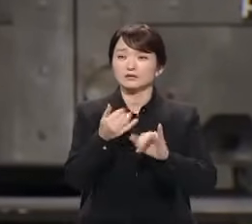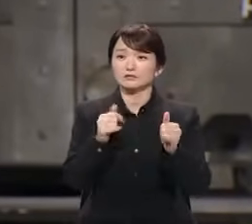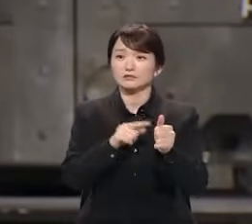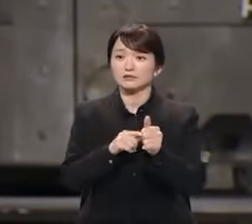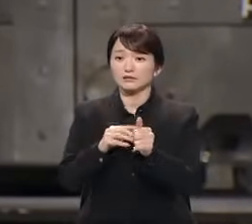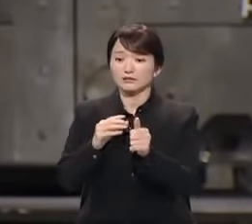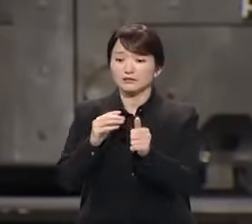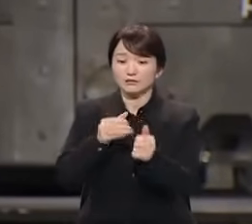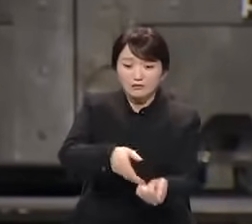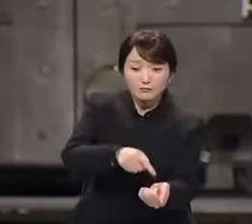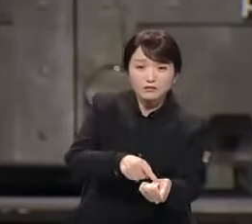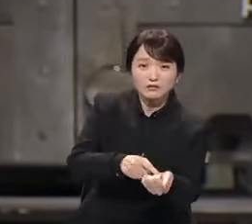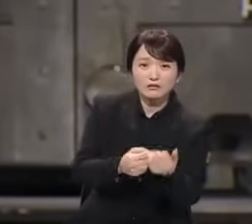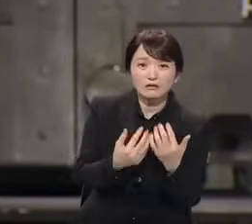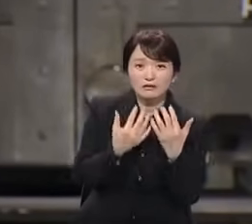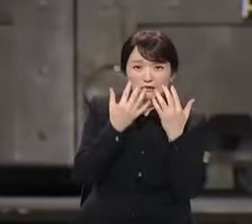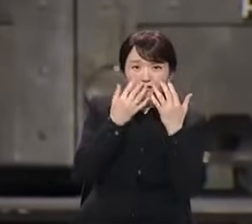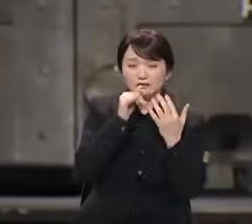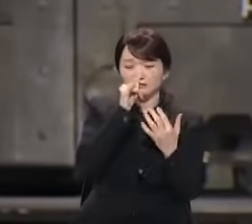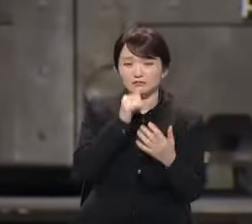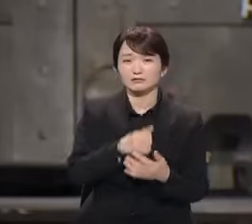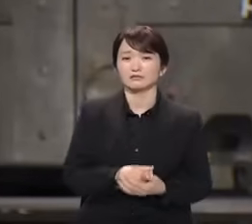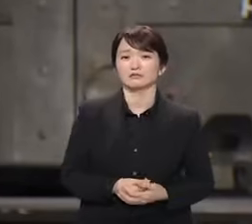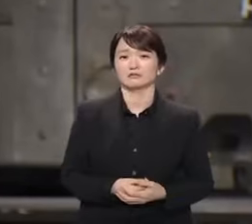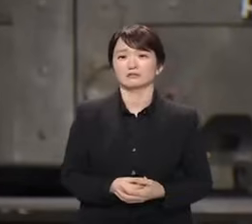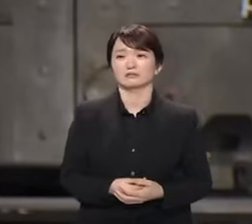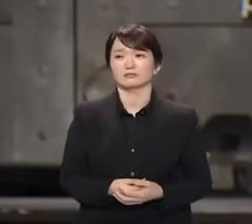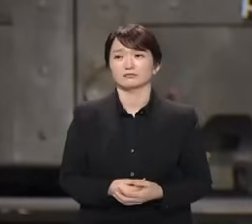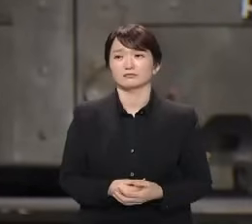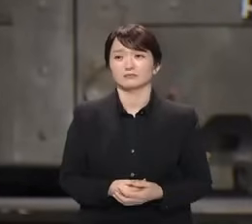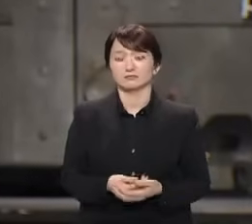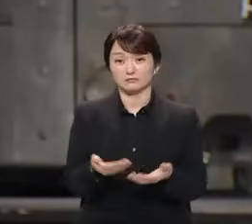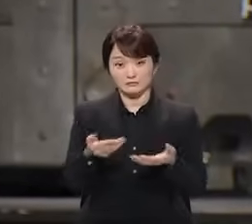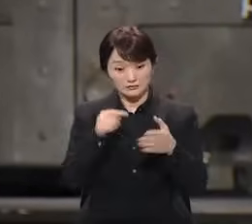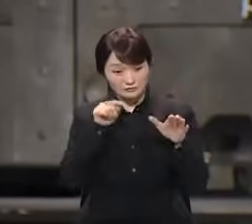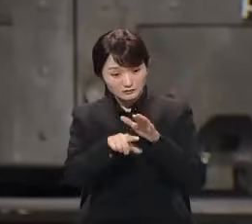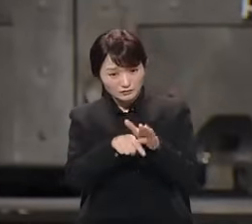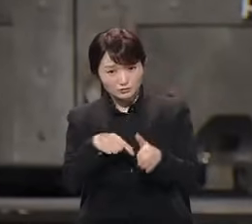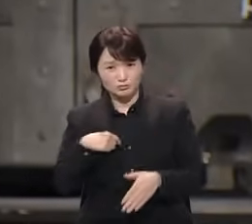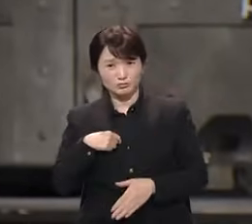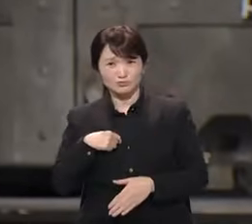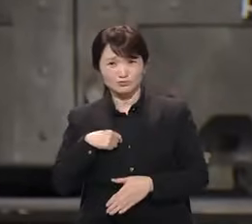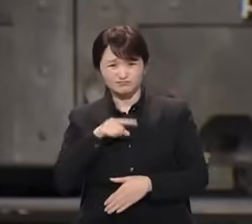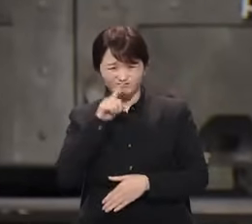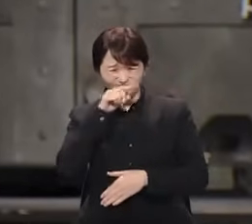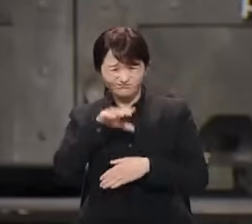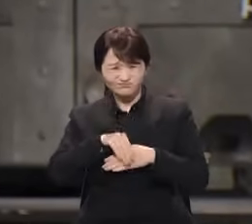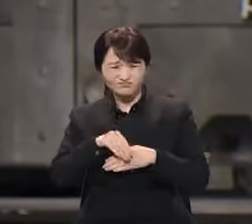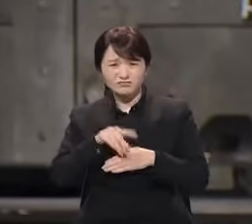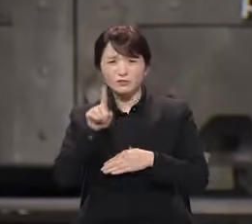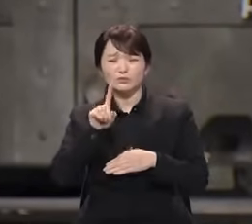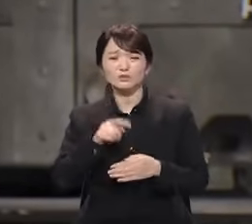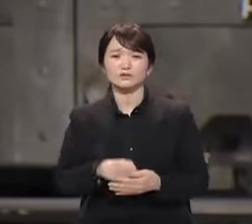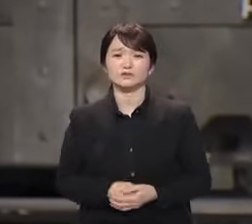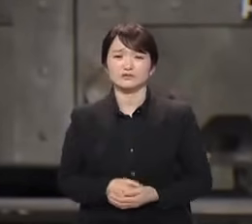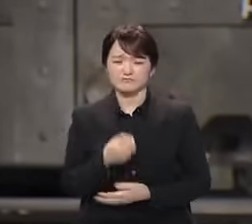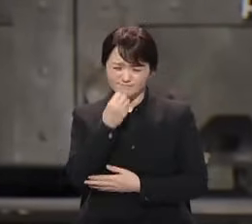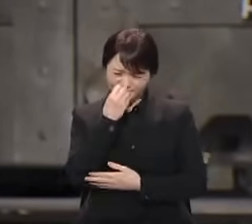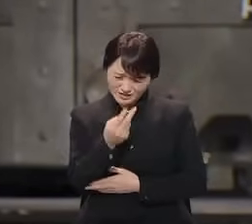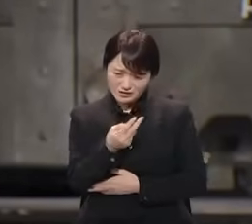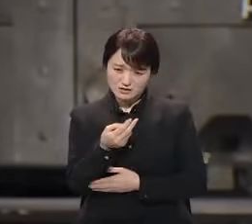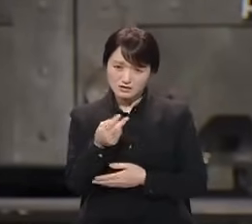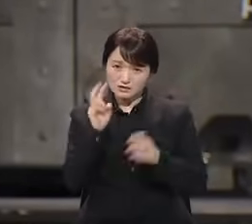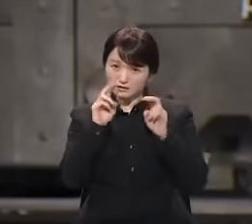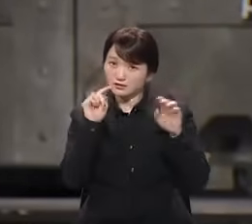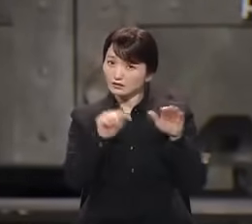하게 되면 뭐 화상을 입을 경우도 있고 심한 경우에는 그리고 출근길에 옷 버리면 어떡합니까? 공상 냄새 풀풀 풍기면서 다른 사람 회사